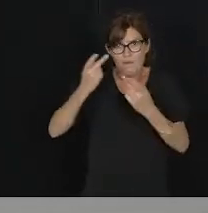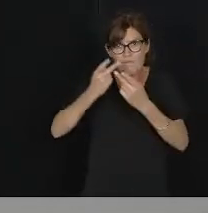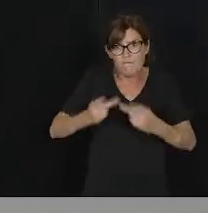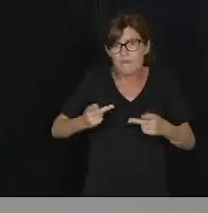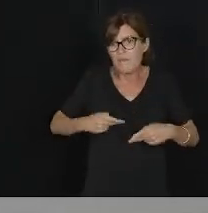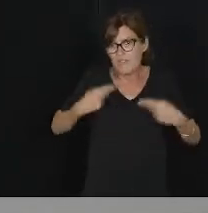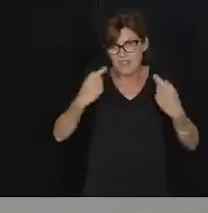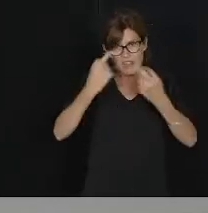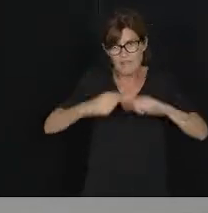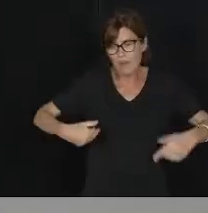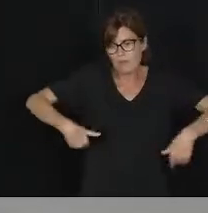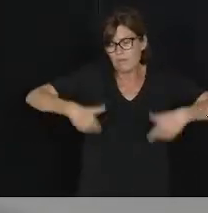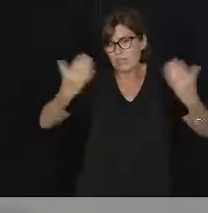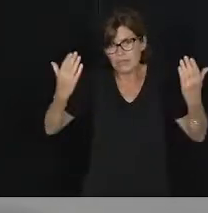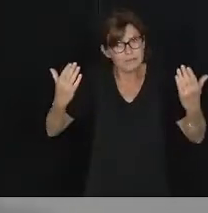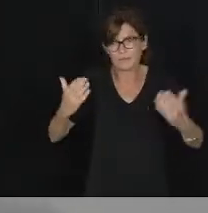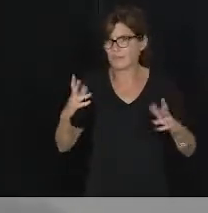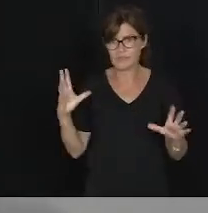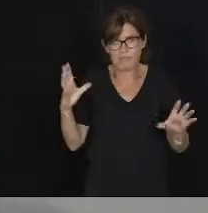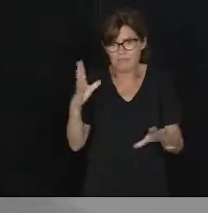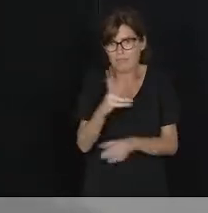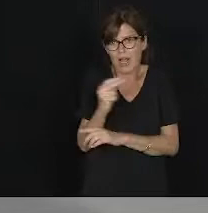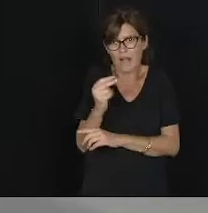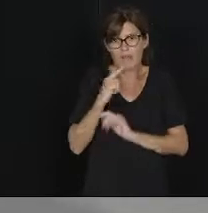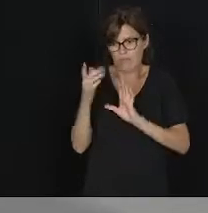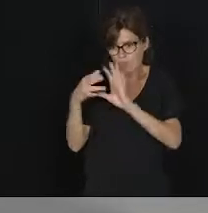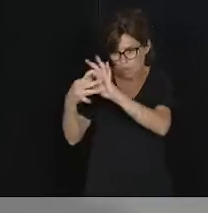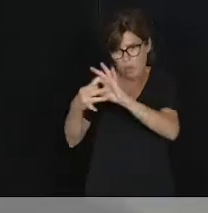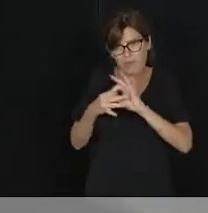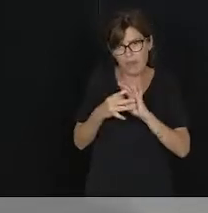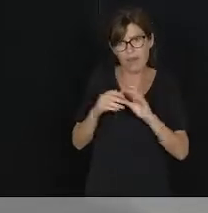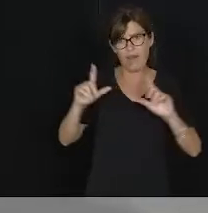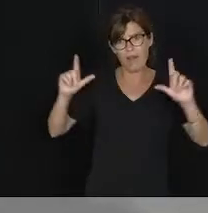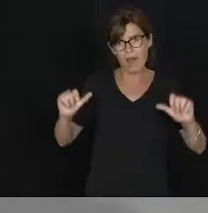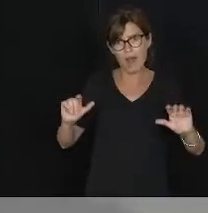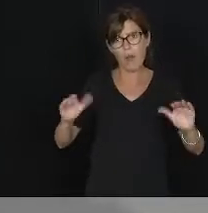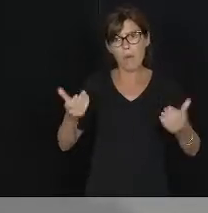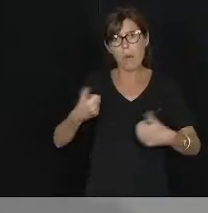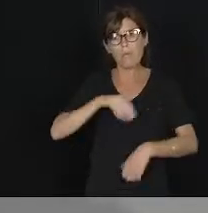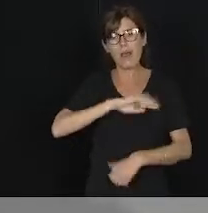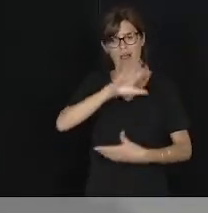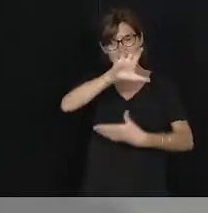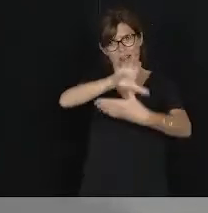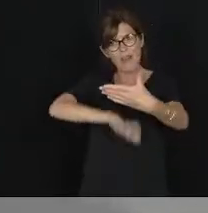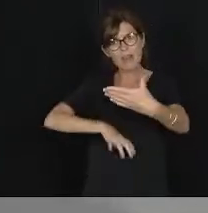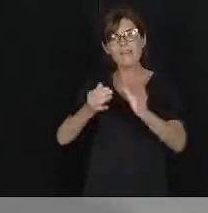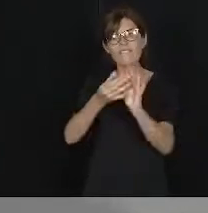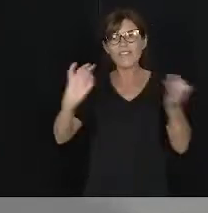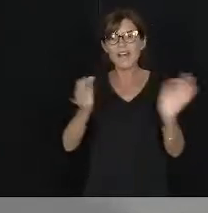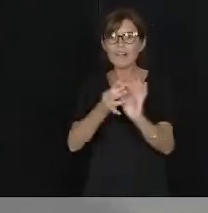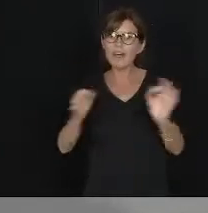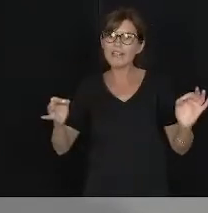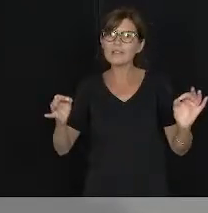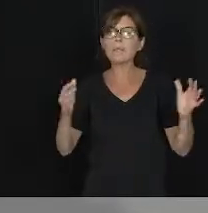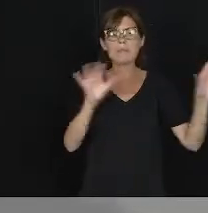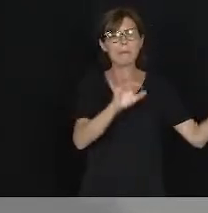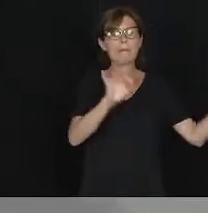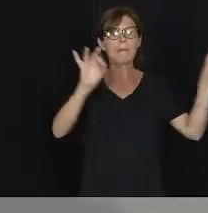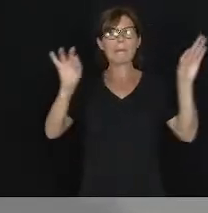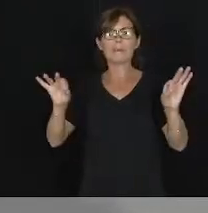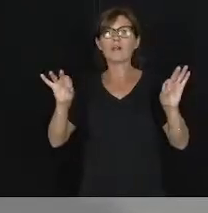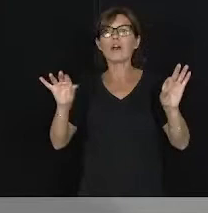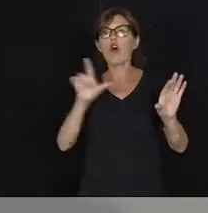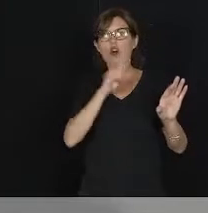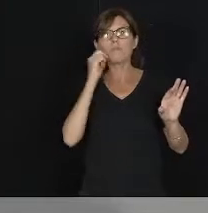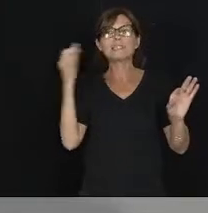qui sont relevées, elles relèvent parfois du prosaïque, comme le fait par exemple Henri Barbus lorsqu'il écrit « Coïncidence, je vous